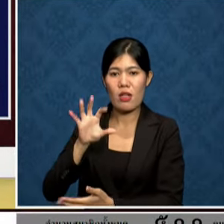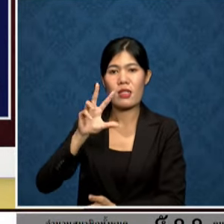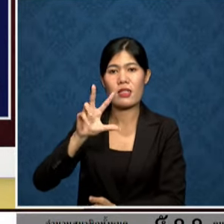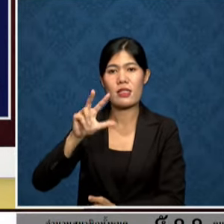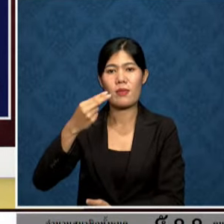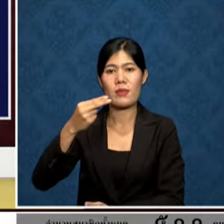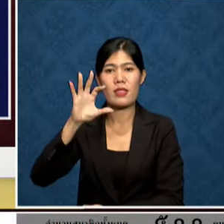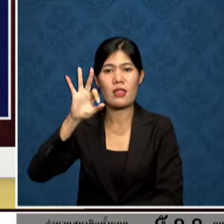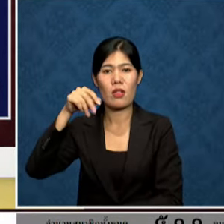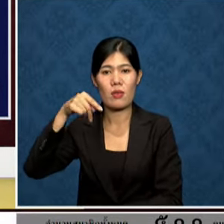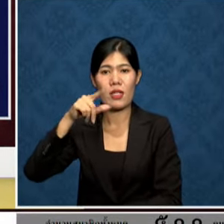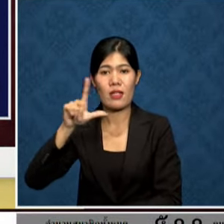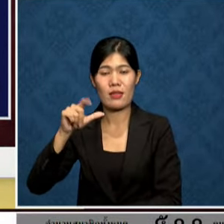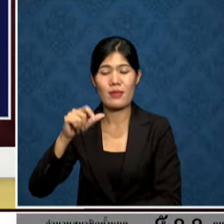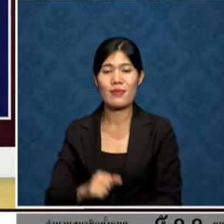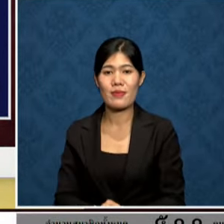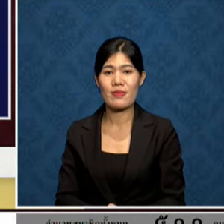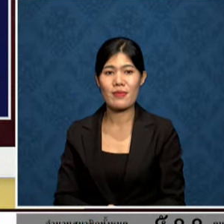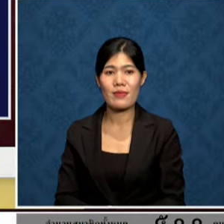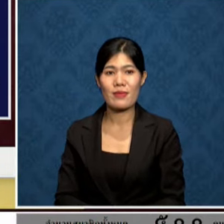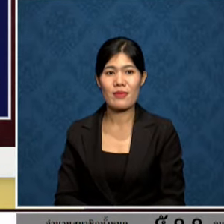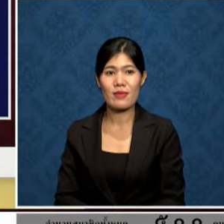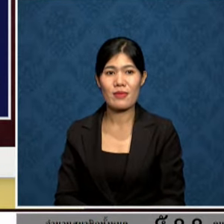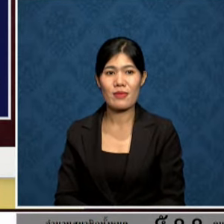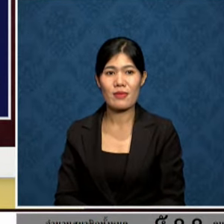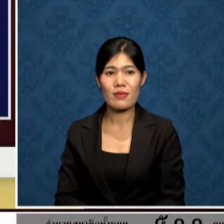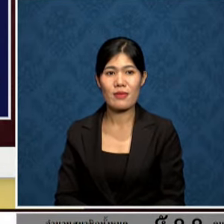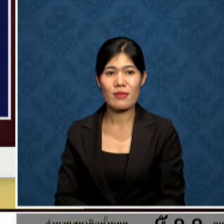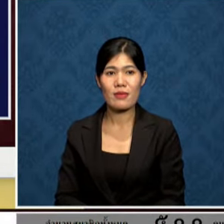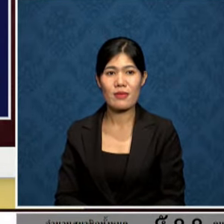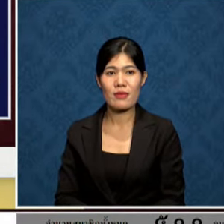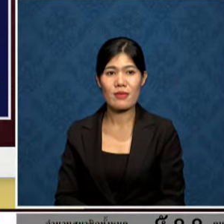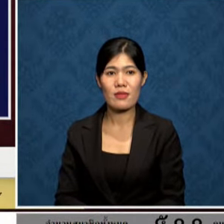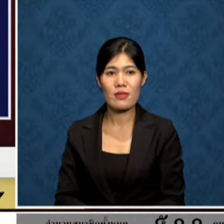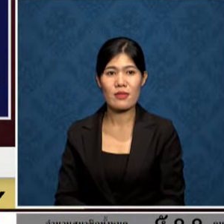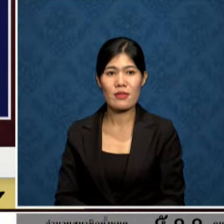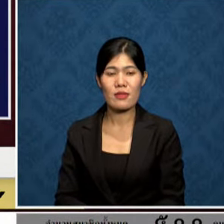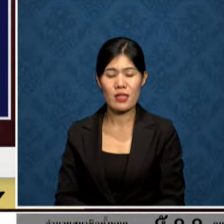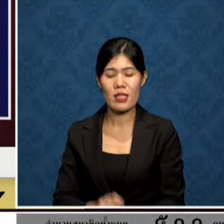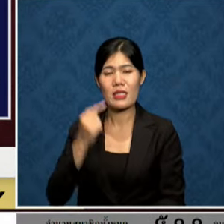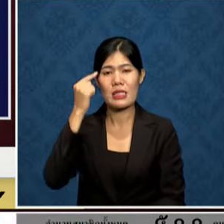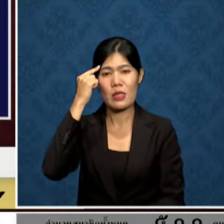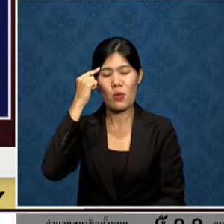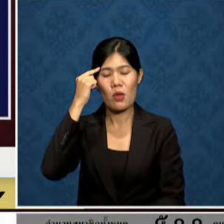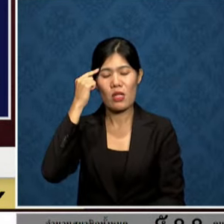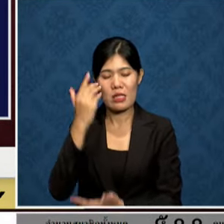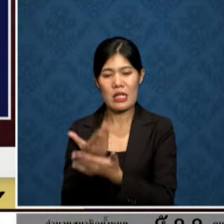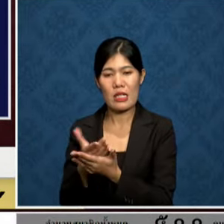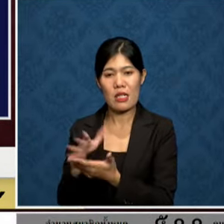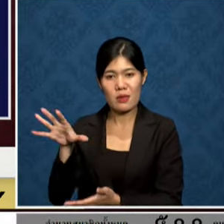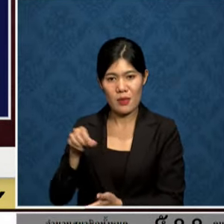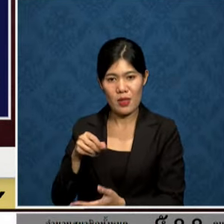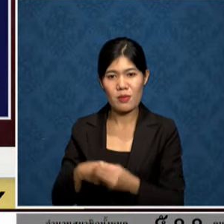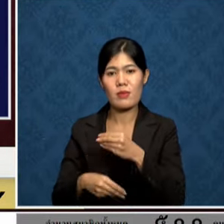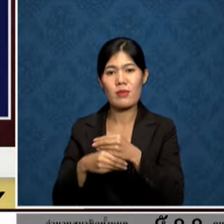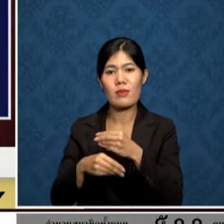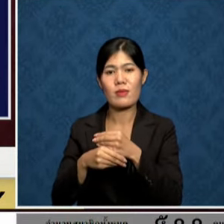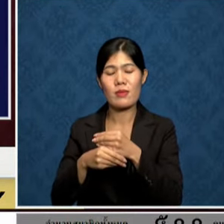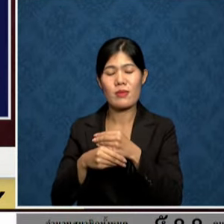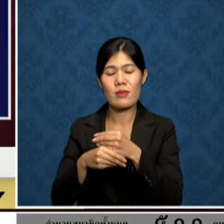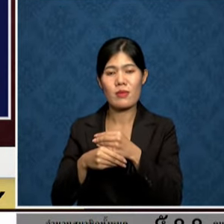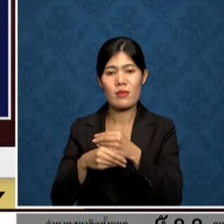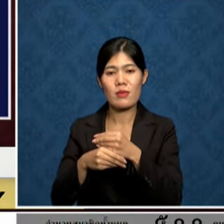แล้วค่ะและคาดว่าน่าจะมีเพิ่มอีกด้วยนะคะเพราะว่าเอ่อตอน